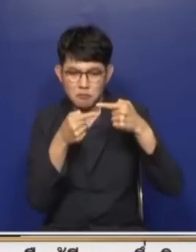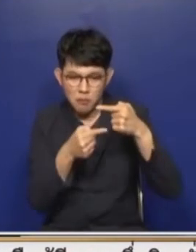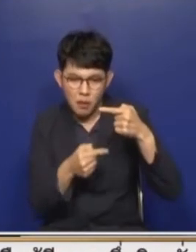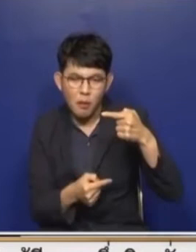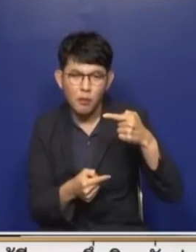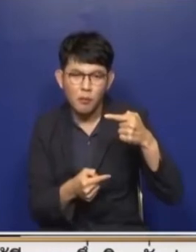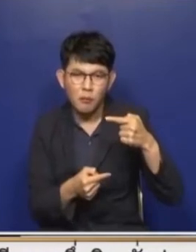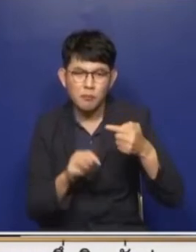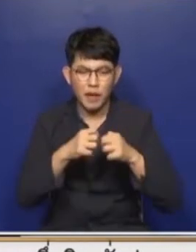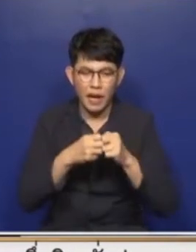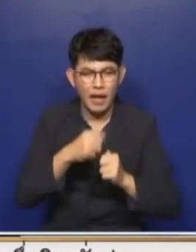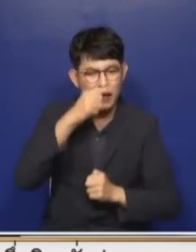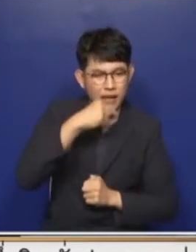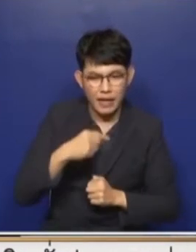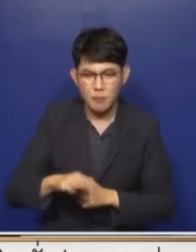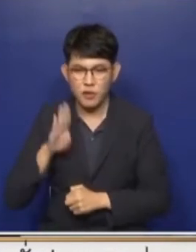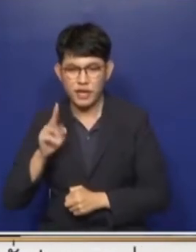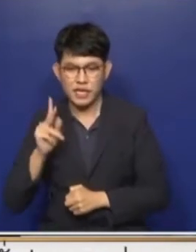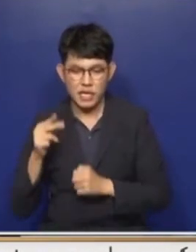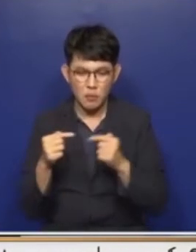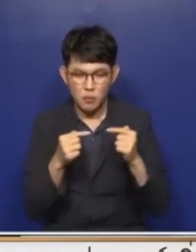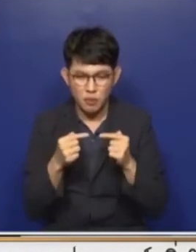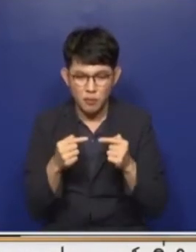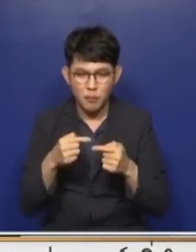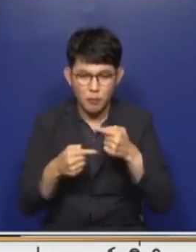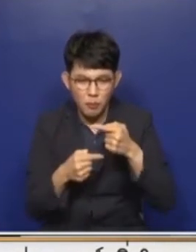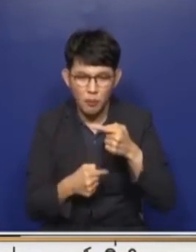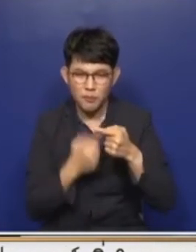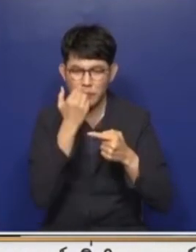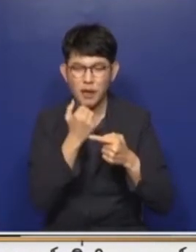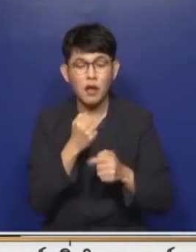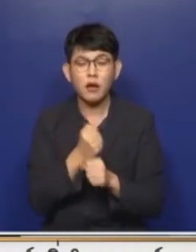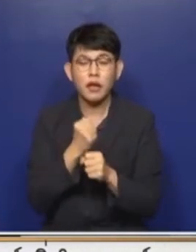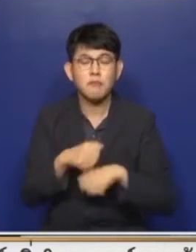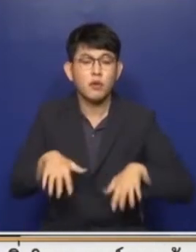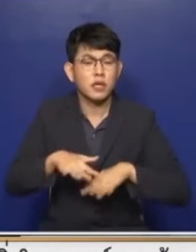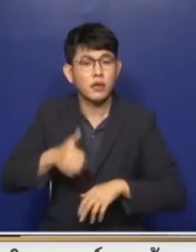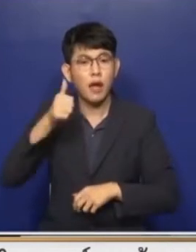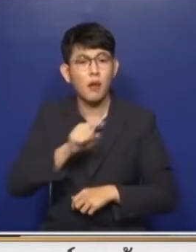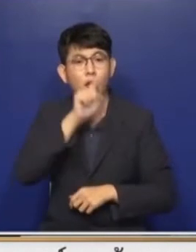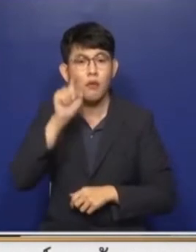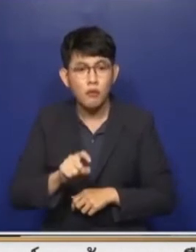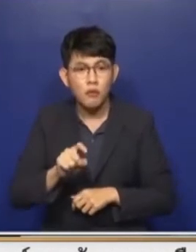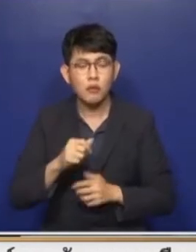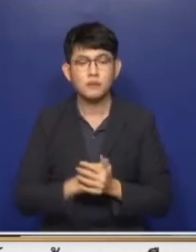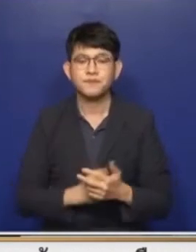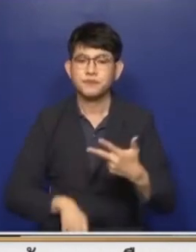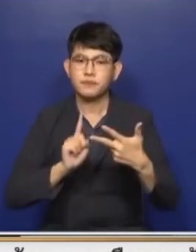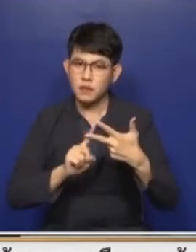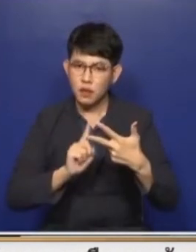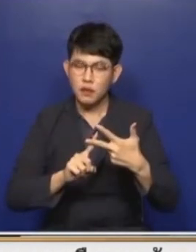การรกข้อพภาท Kingsgate กัประเทศไยมักเป็เรื่องของหนอยงที่ไปดเนนกปกติไม่ใช่หอคะประเด็นที่สามค่